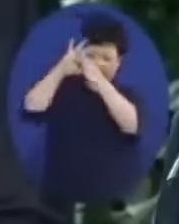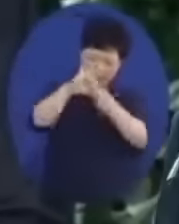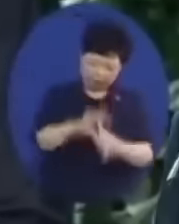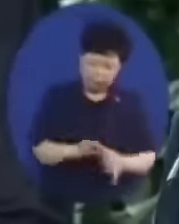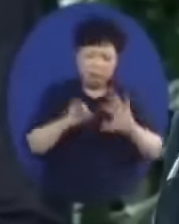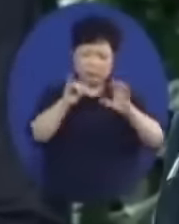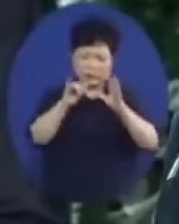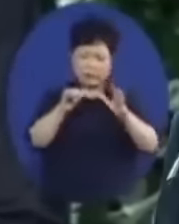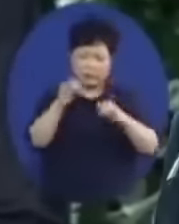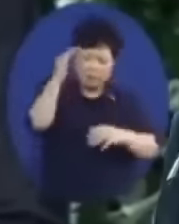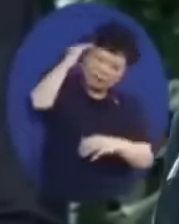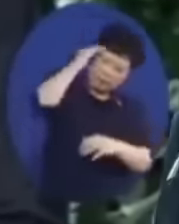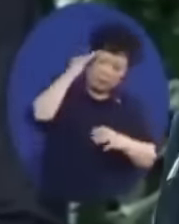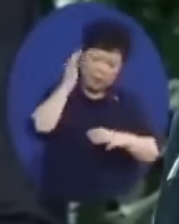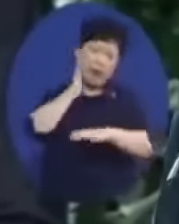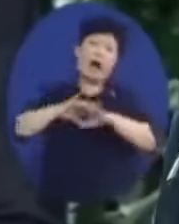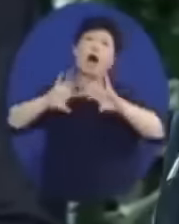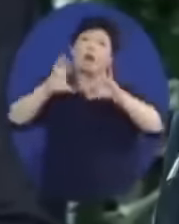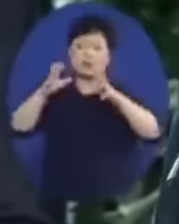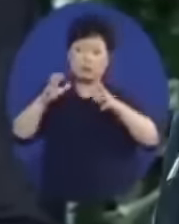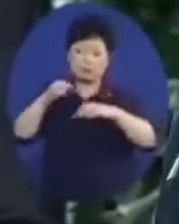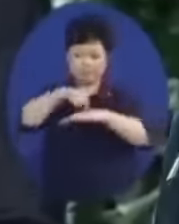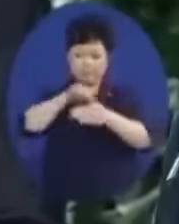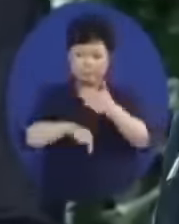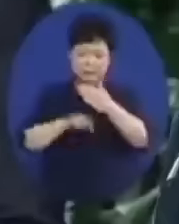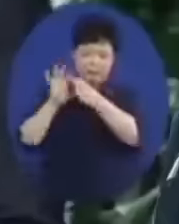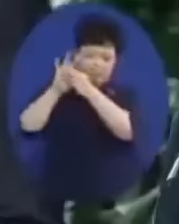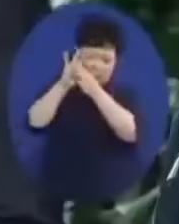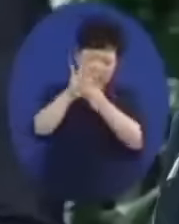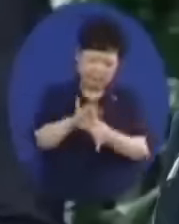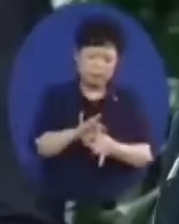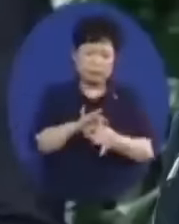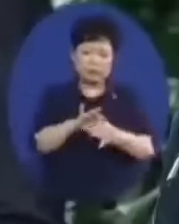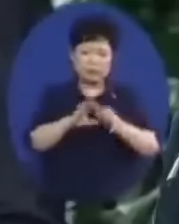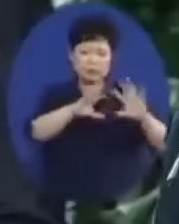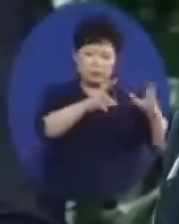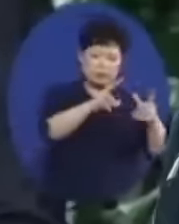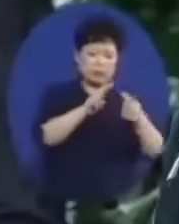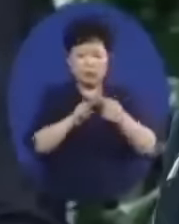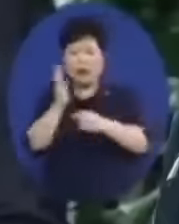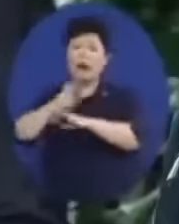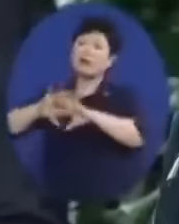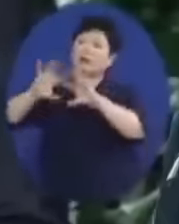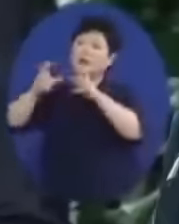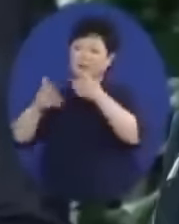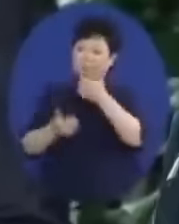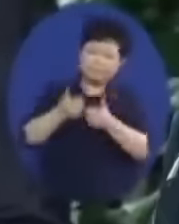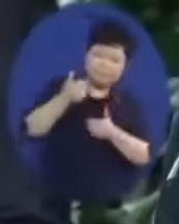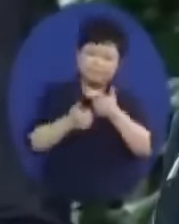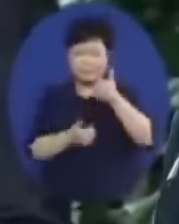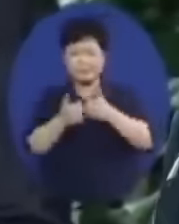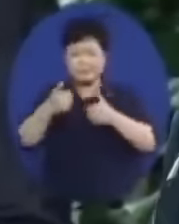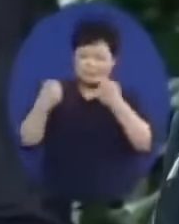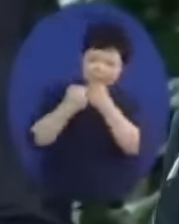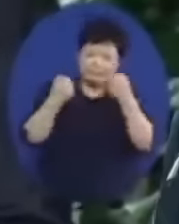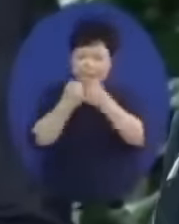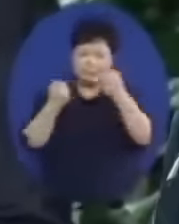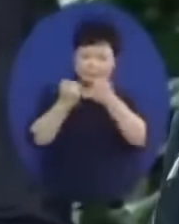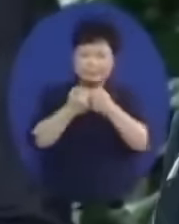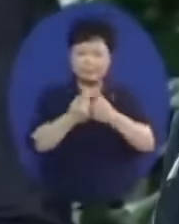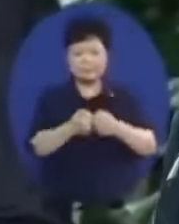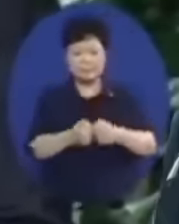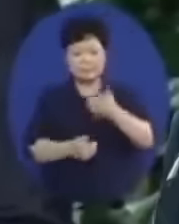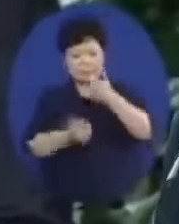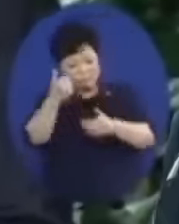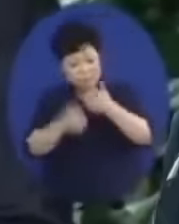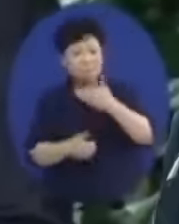쳐들어오고 하늘나라가 끊임없이 마음에 채워 세상과 하늘나라가 갈등을 하고 투쟁을 하는 것입니다. 갈등을